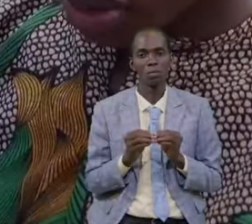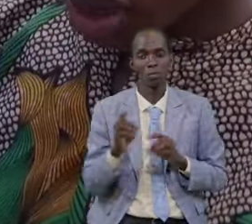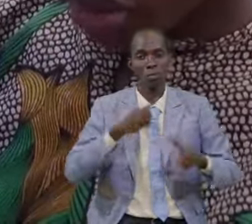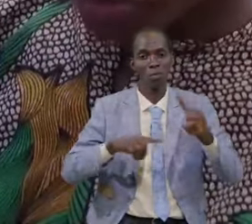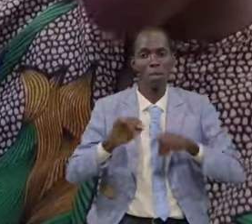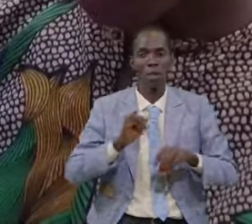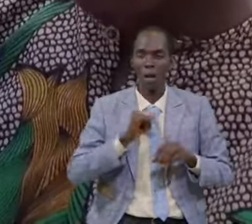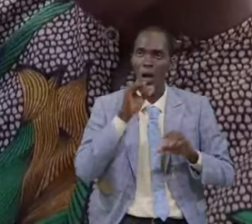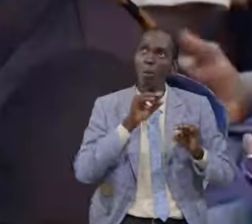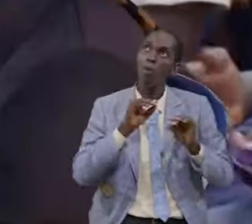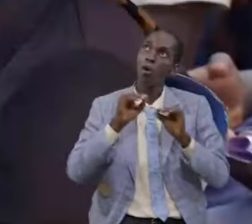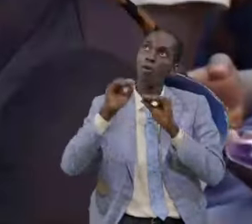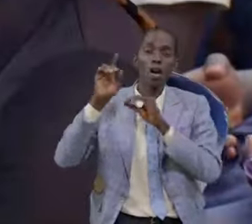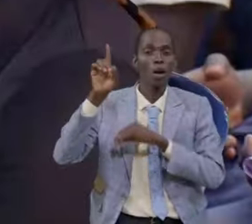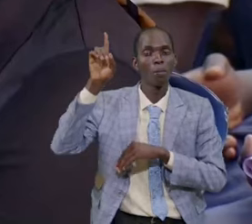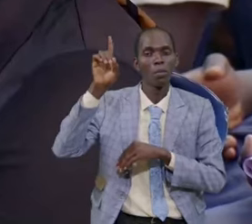J'avance.